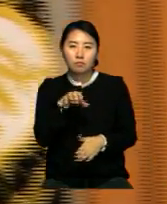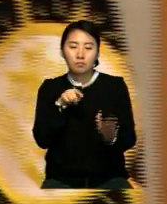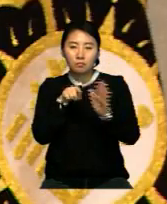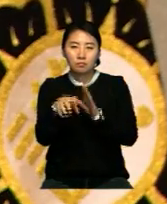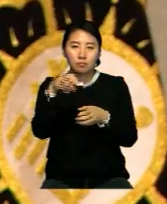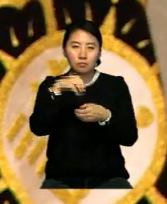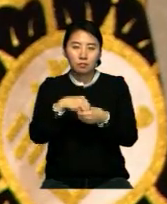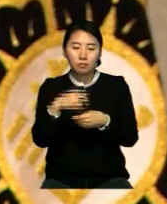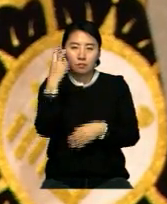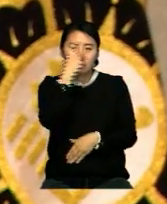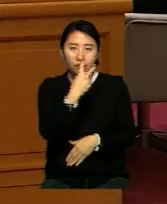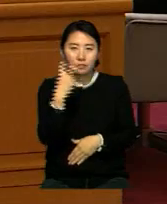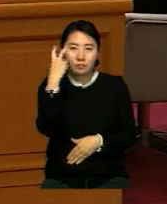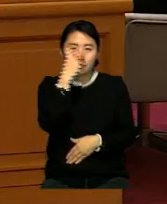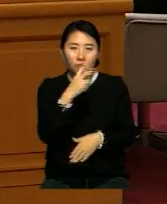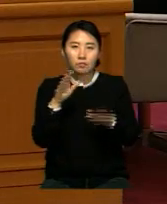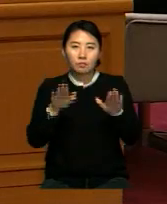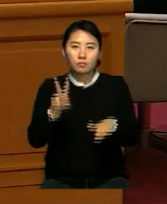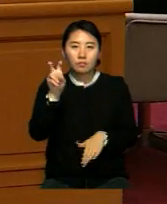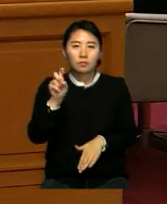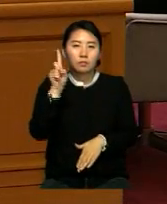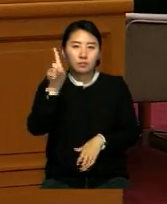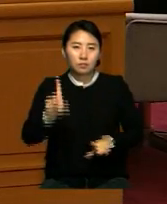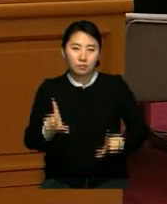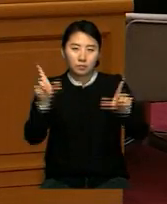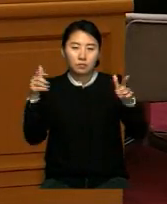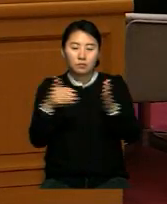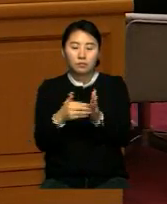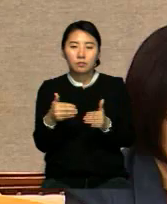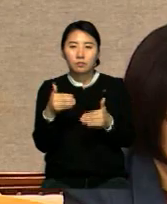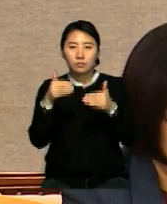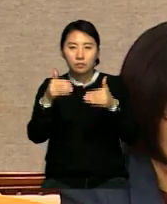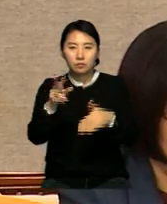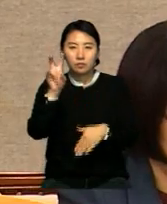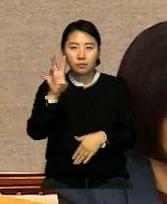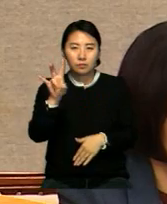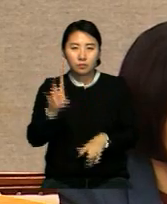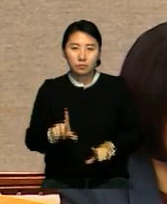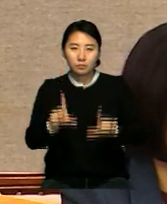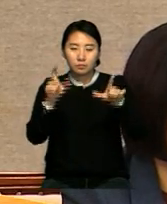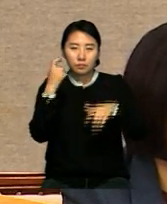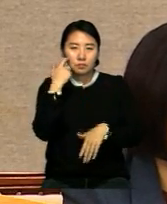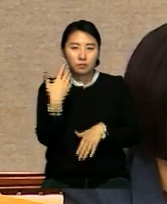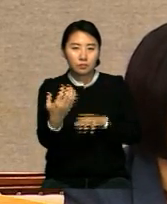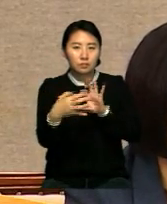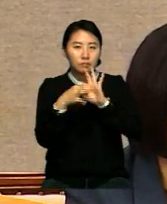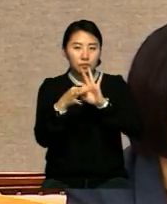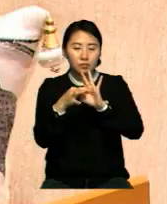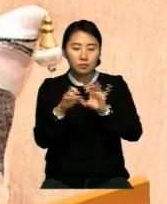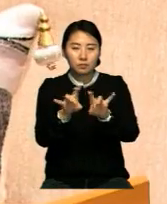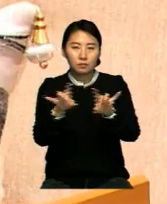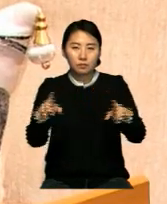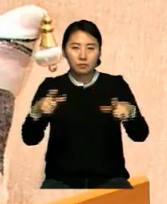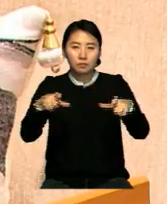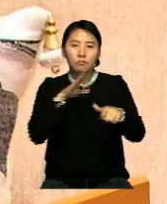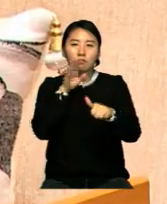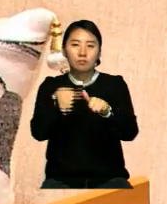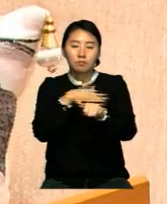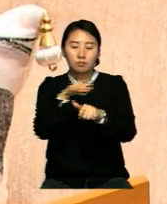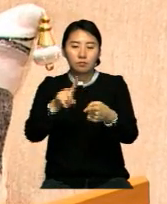점검을 포함한 행정 사무감사를 오는 21일까지 진행하고 24일 시정 질문을 통해 각종 지역